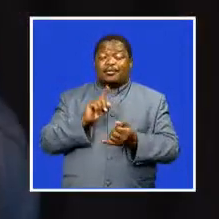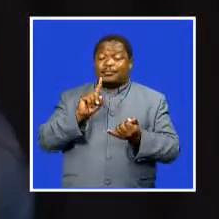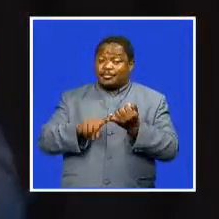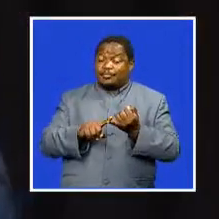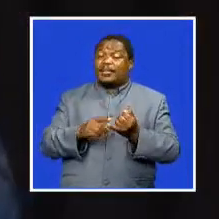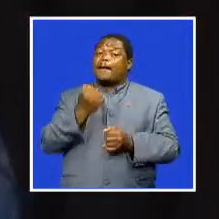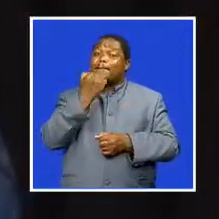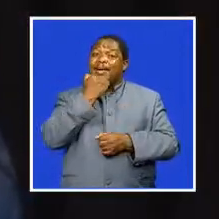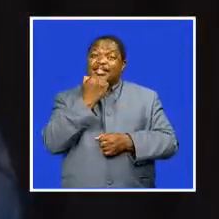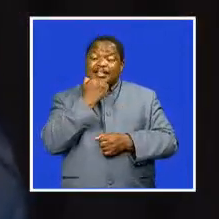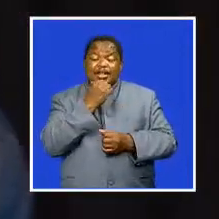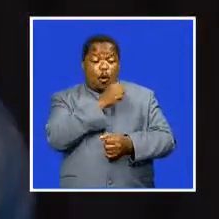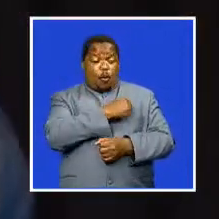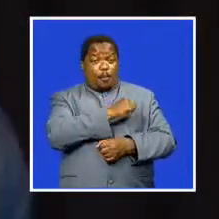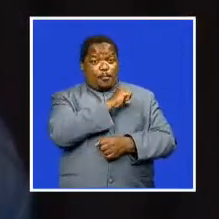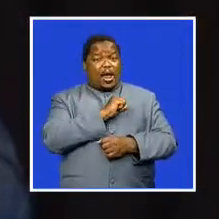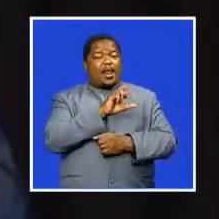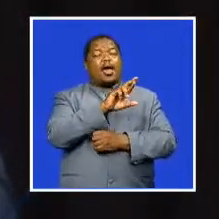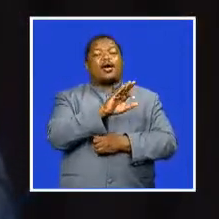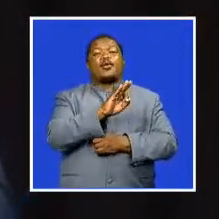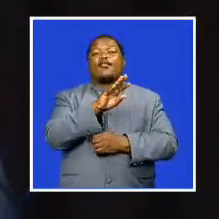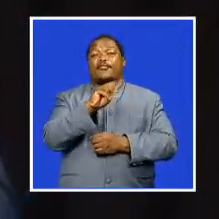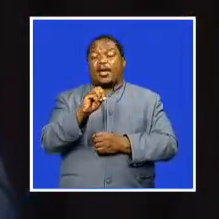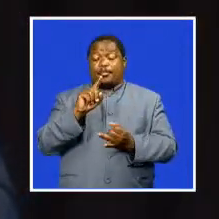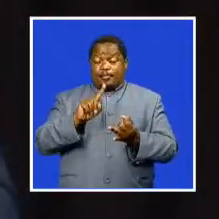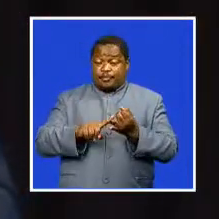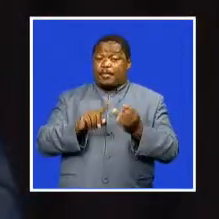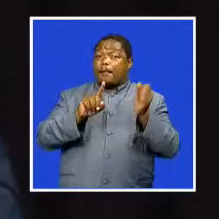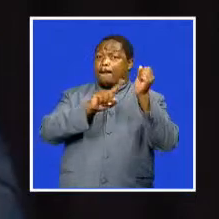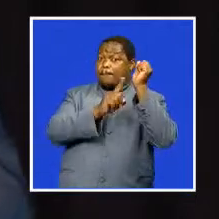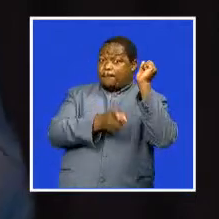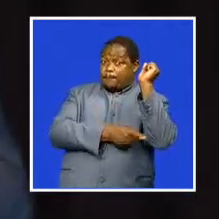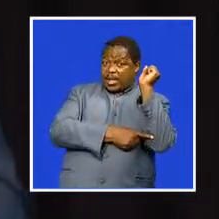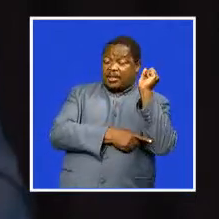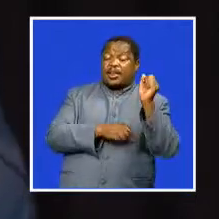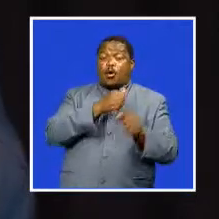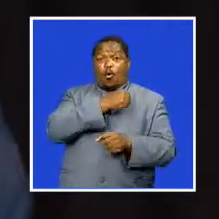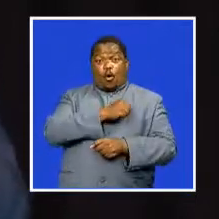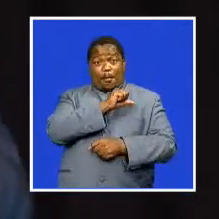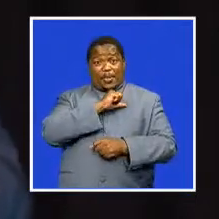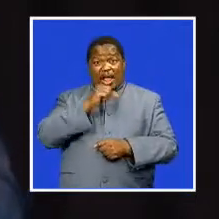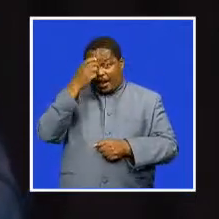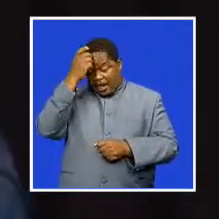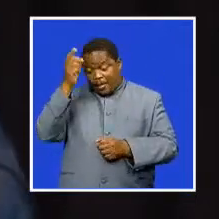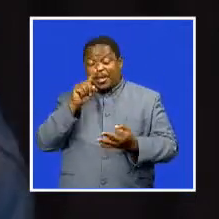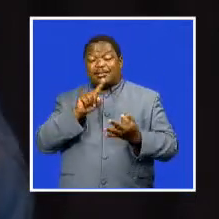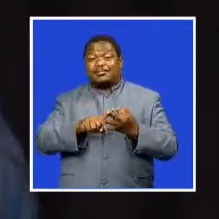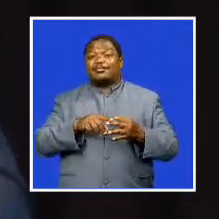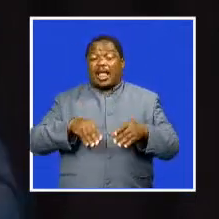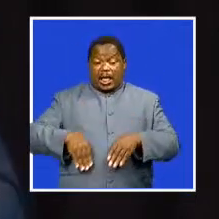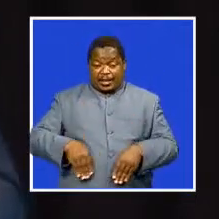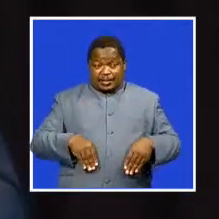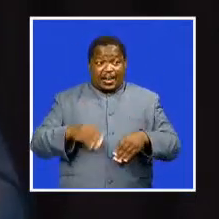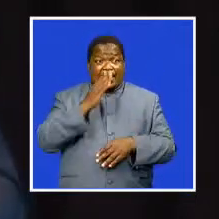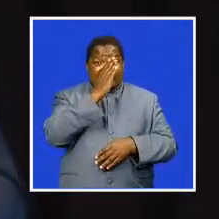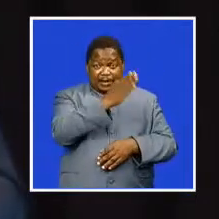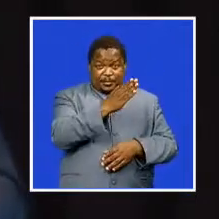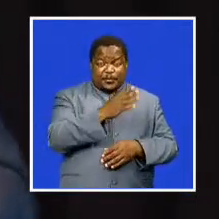sifiso sethu ukuthi tonke letibhedlela letikhulu la kangwane ukhone ukuthi nawe yakhona ukhone